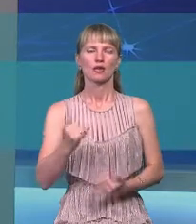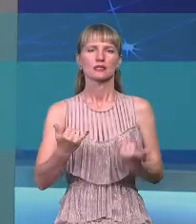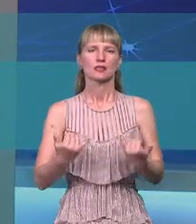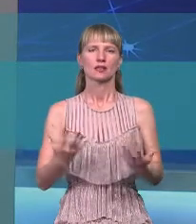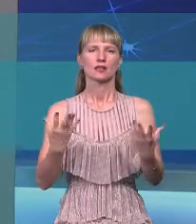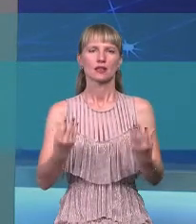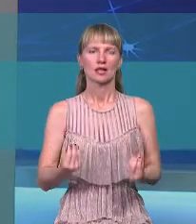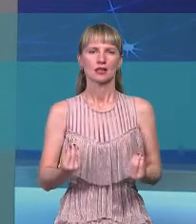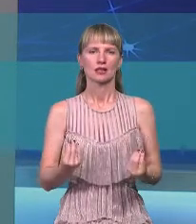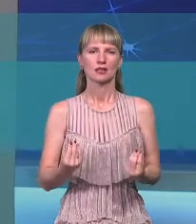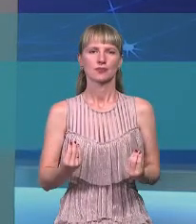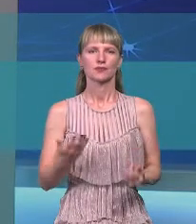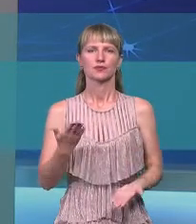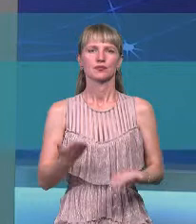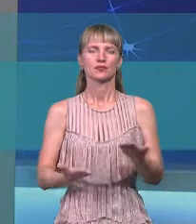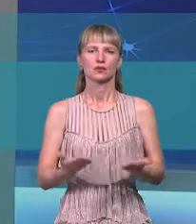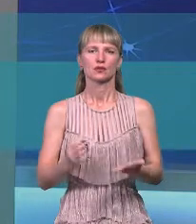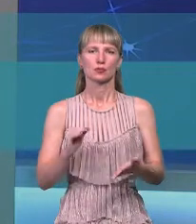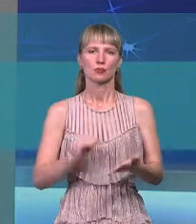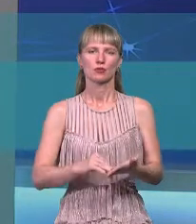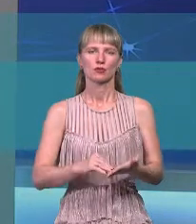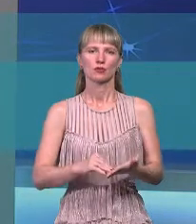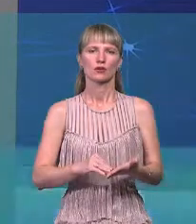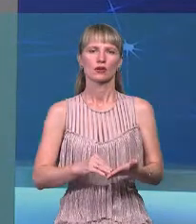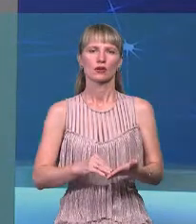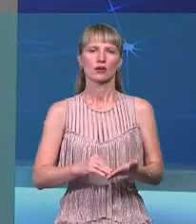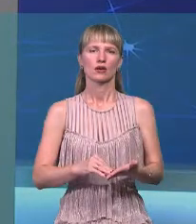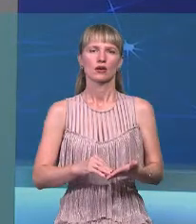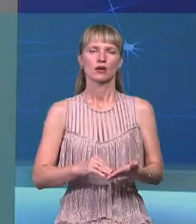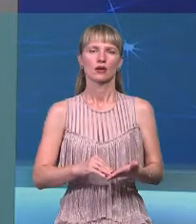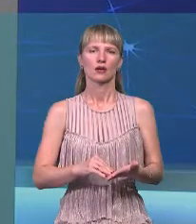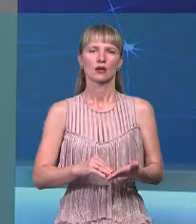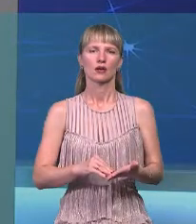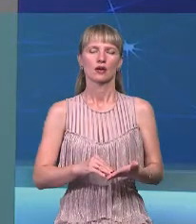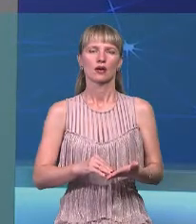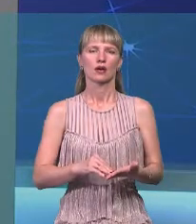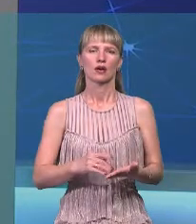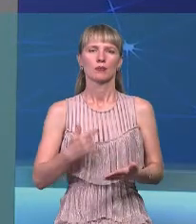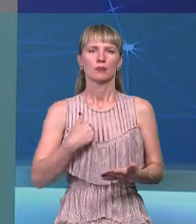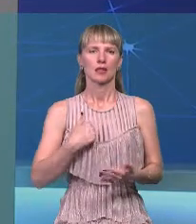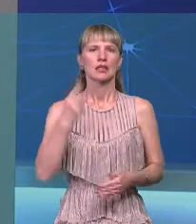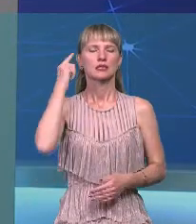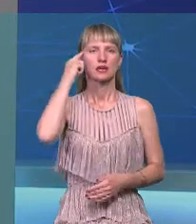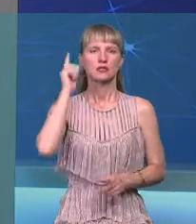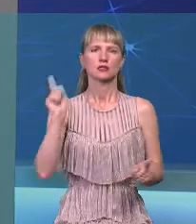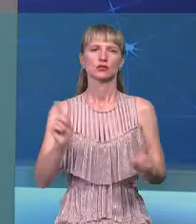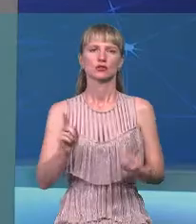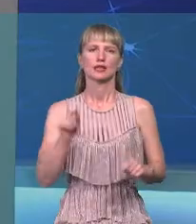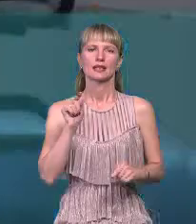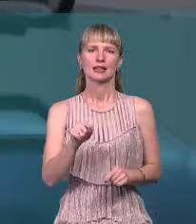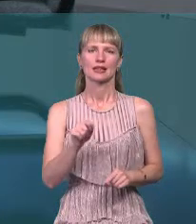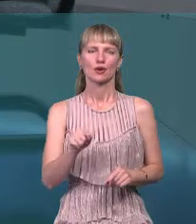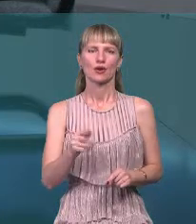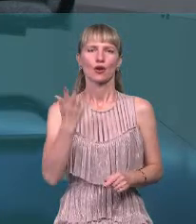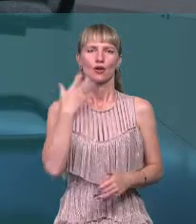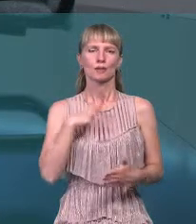сьогоднішній день, якщо підтвердує Дамір Тагірович, ні. Мені здається, що ті моменти, які